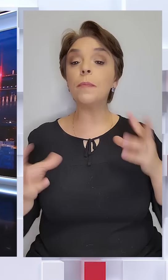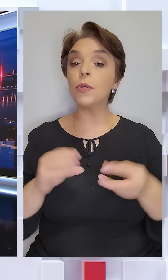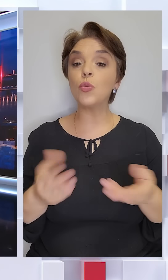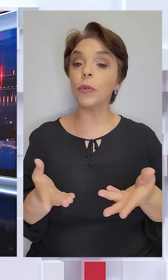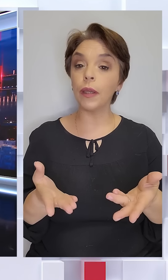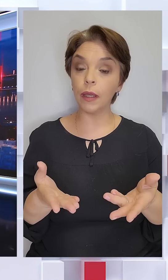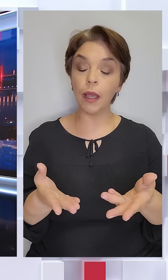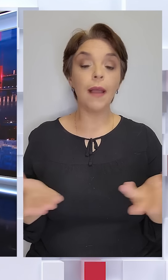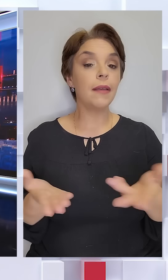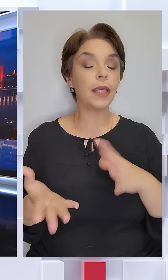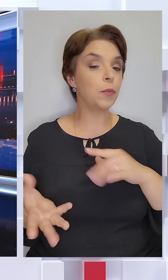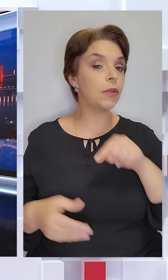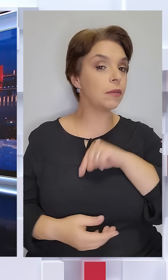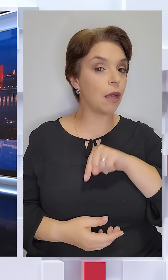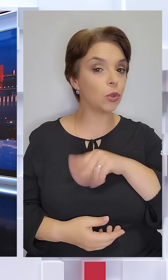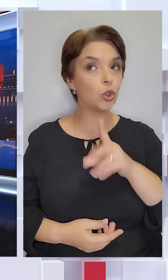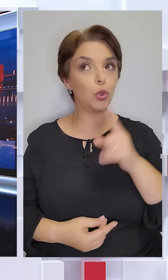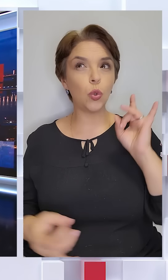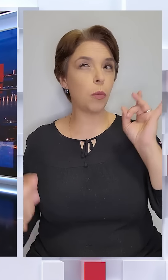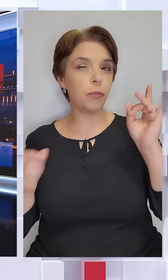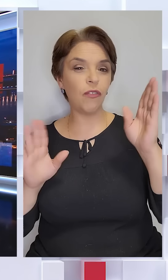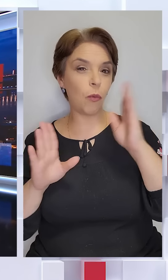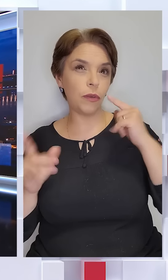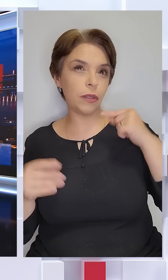підсумки і які були настрої? Що витало у